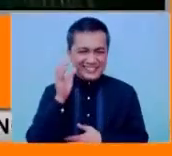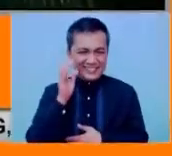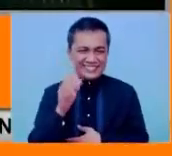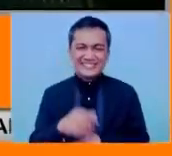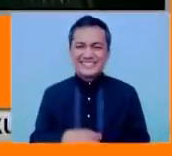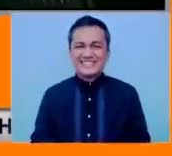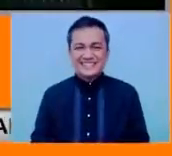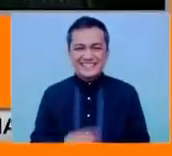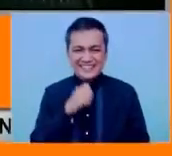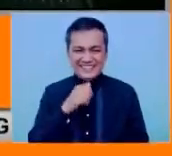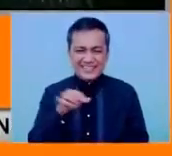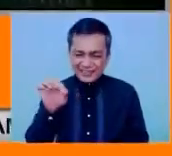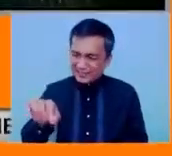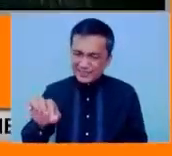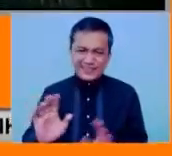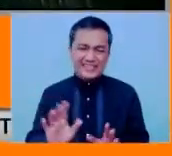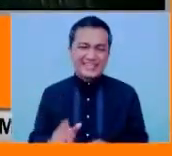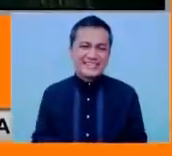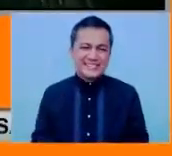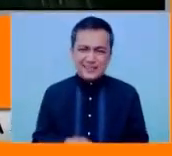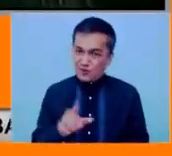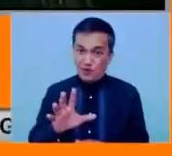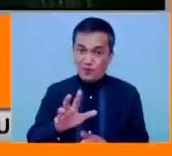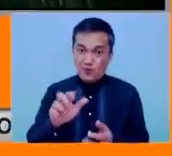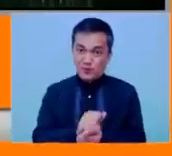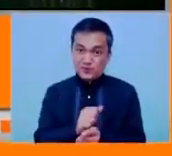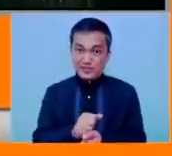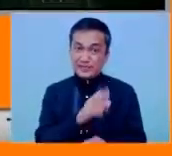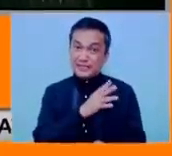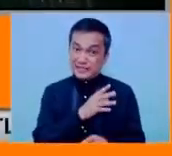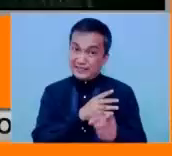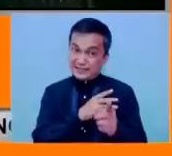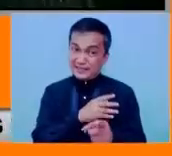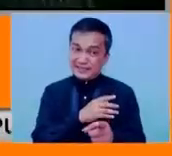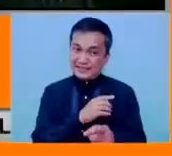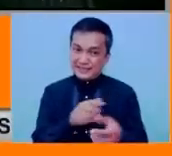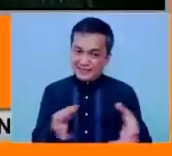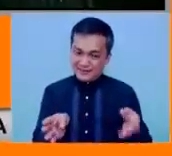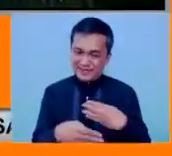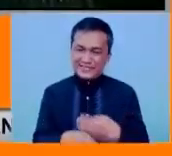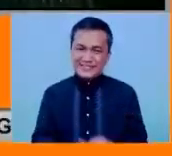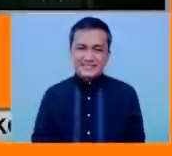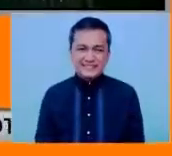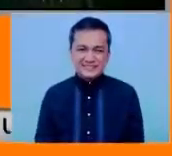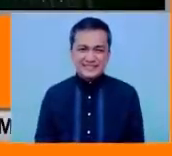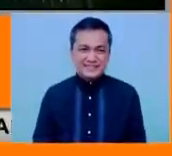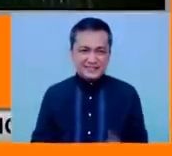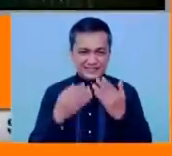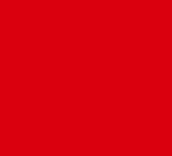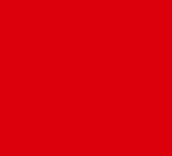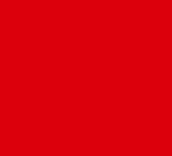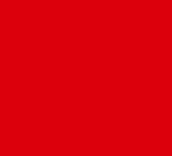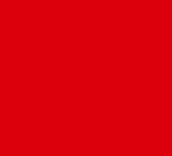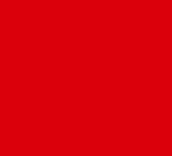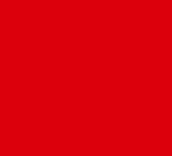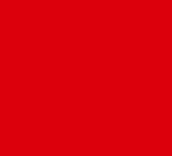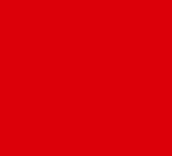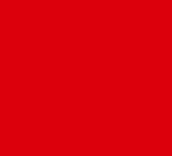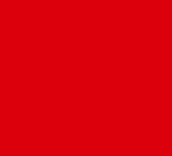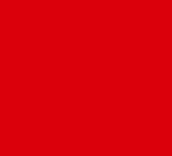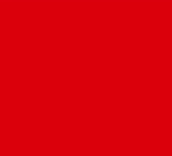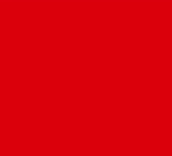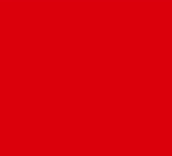ng sauce. O sige, huwag mo ubusin yan ha. Hihintayin namin yung kahon na yan. Maraming salamat, Jenny Dongon.